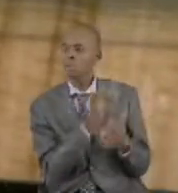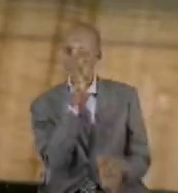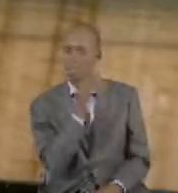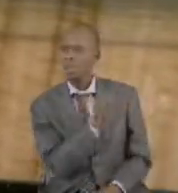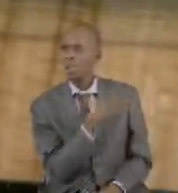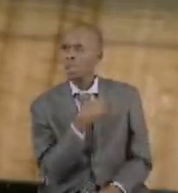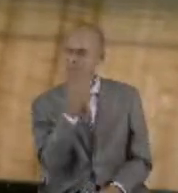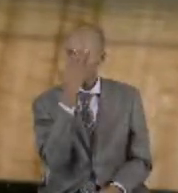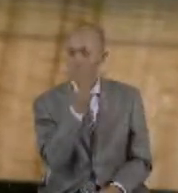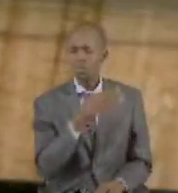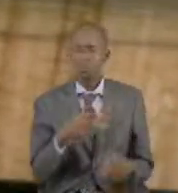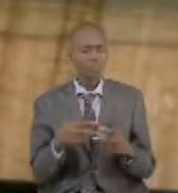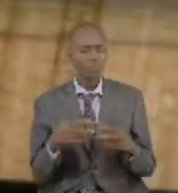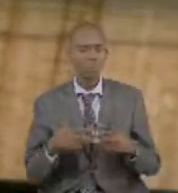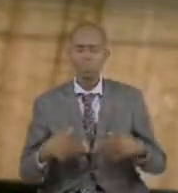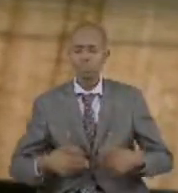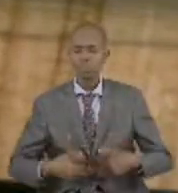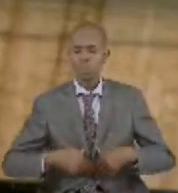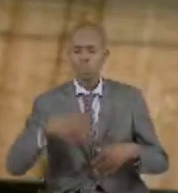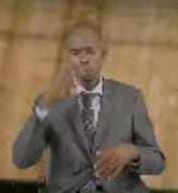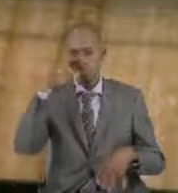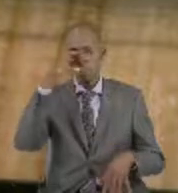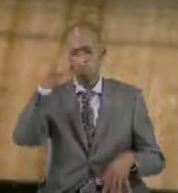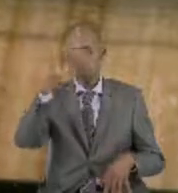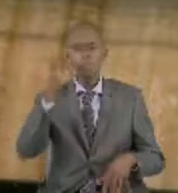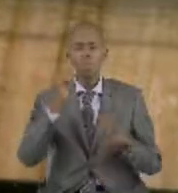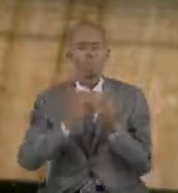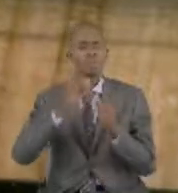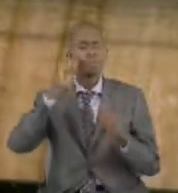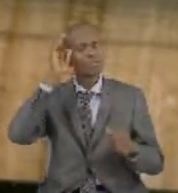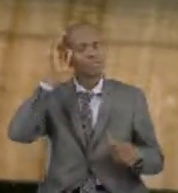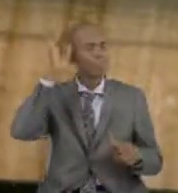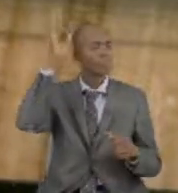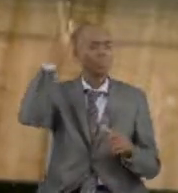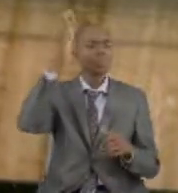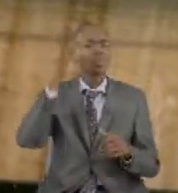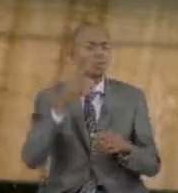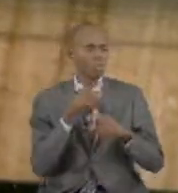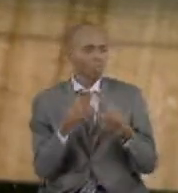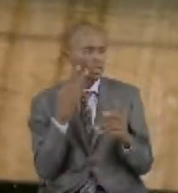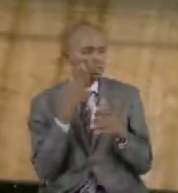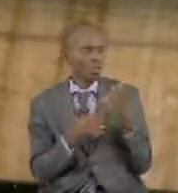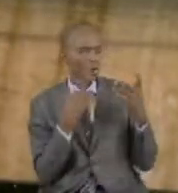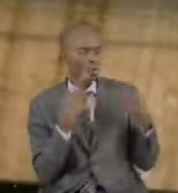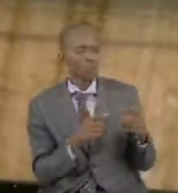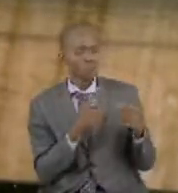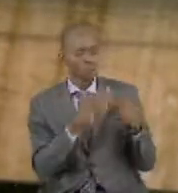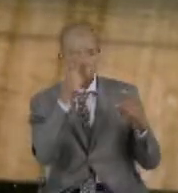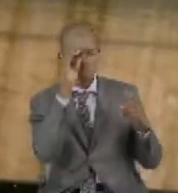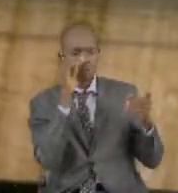homme, il était vraiment un jeune d'avenir, une jeune femme d'avenir. Voyez ce qui lui est arrivé.